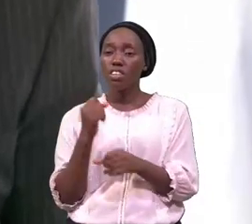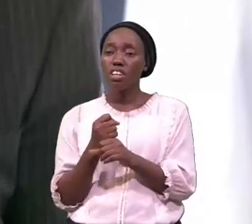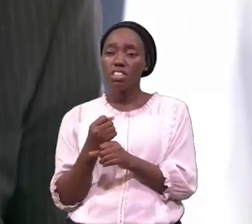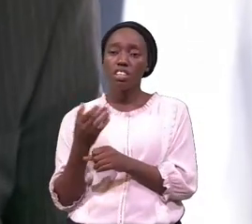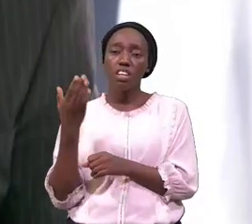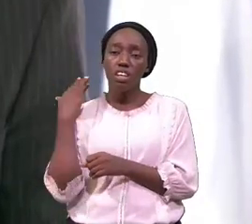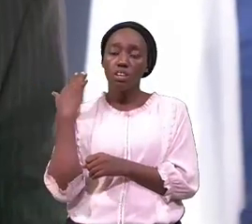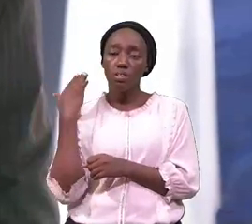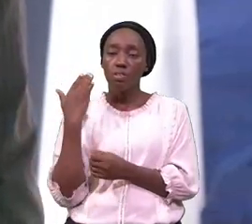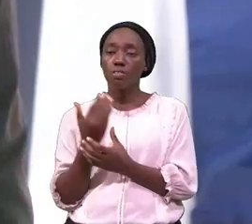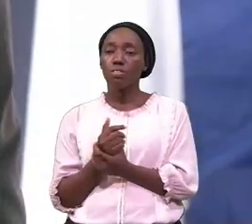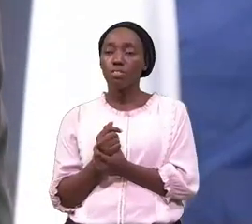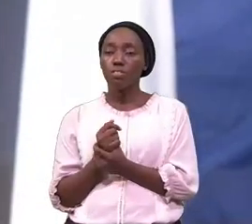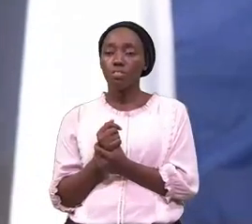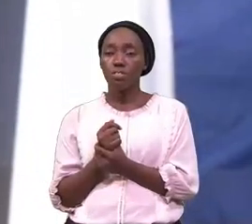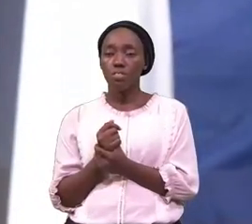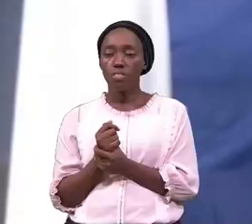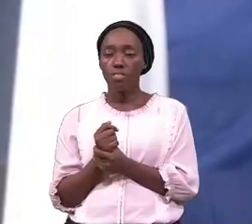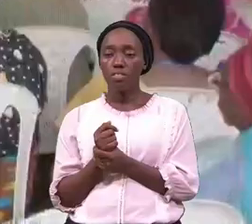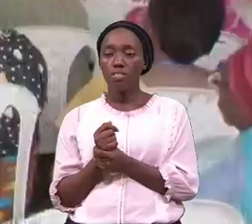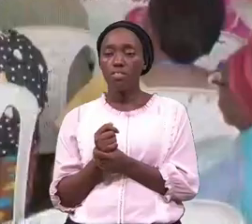celle que vous avez parlé il y a de cela 35 ans,